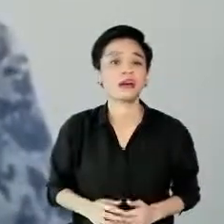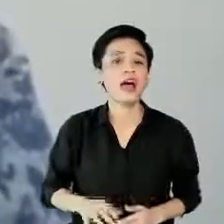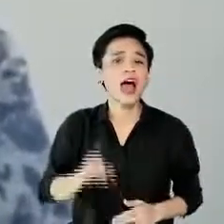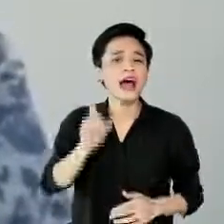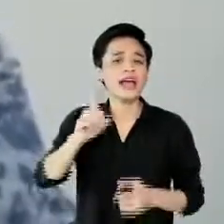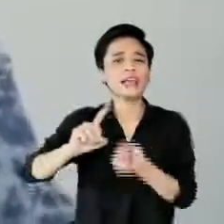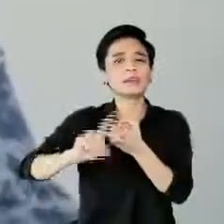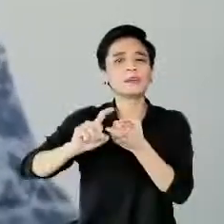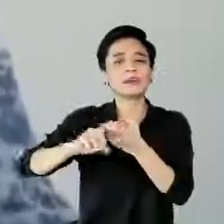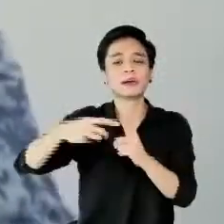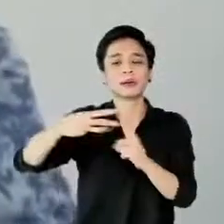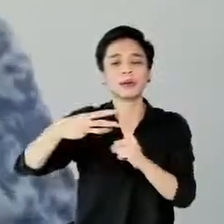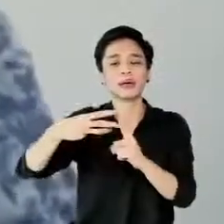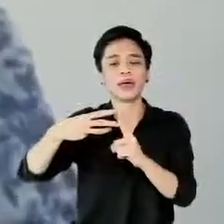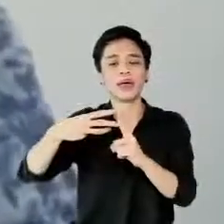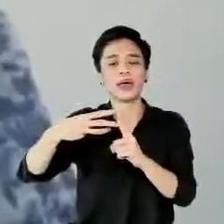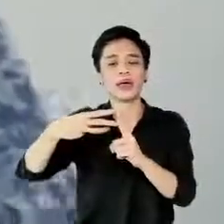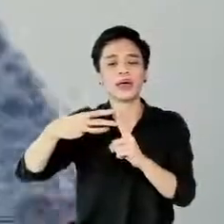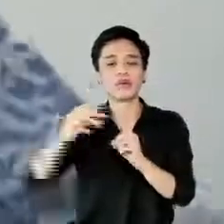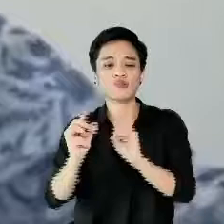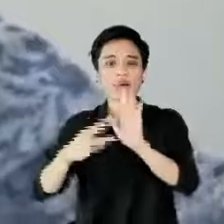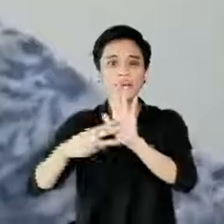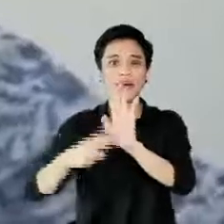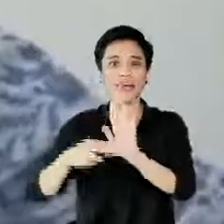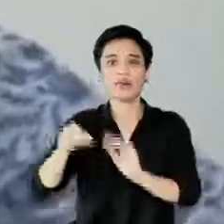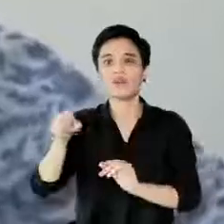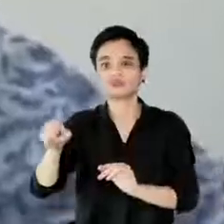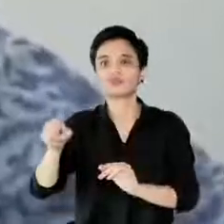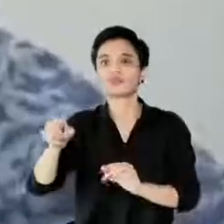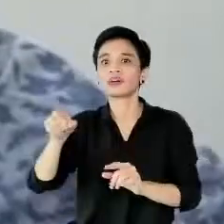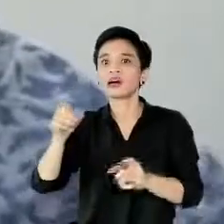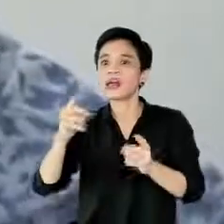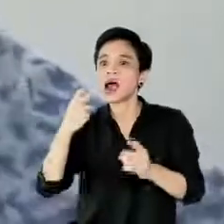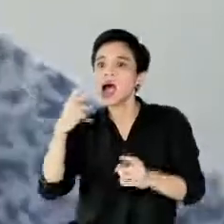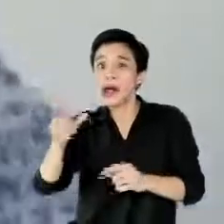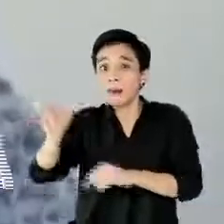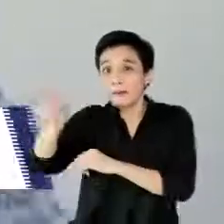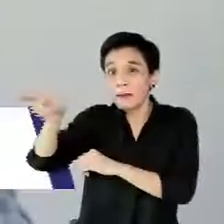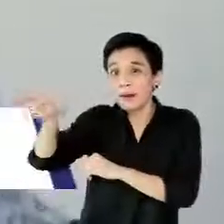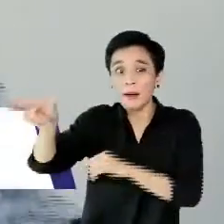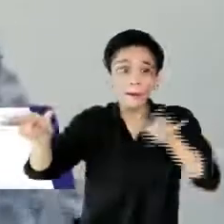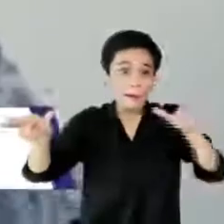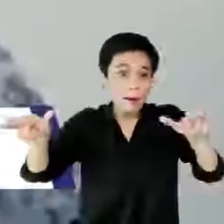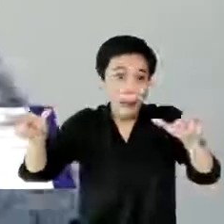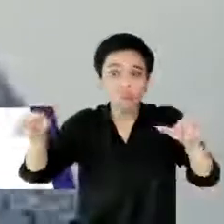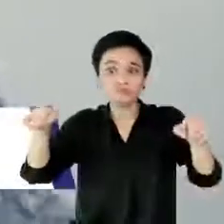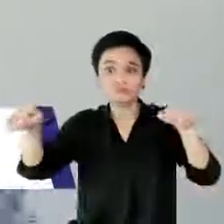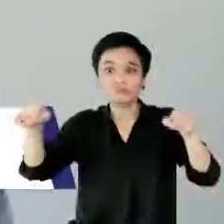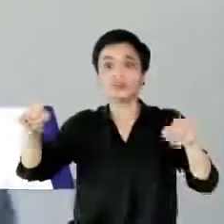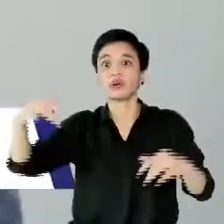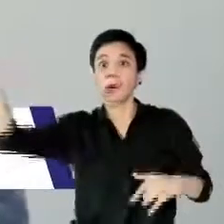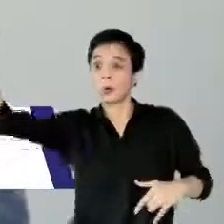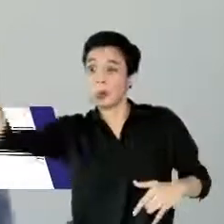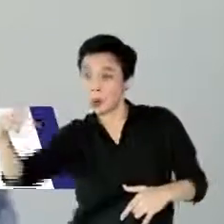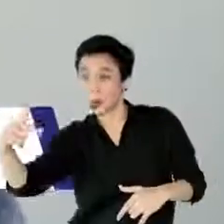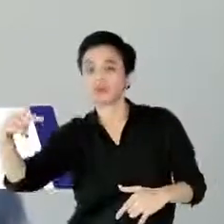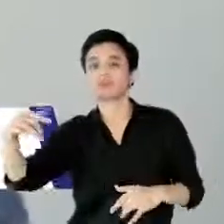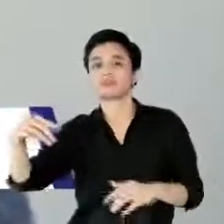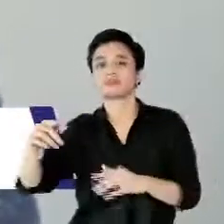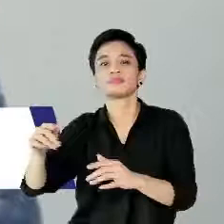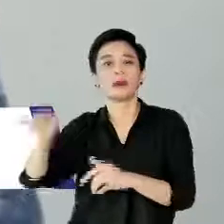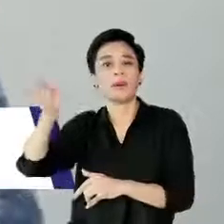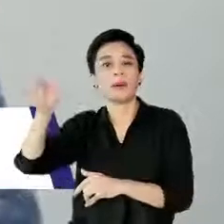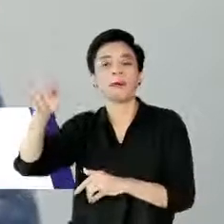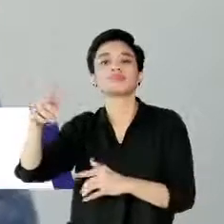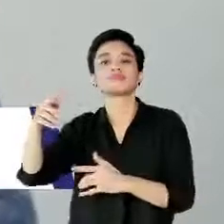bmn lah ya untuk yang pintu masuk di bandara dari hp masa pura